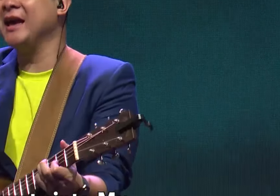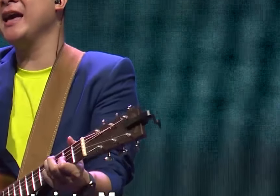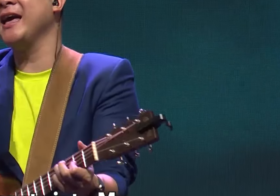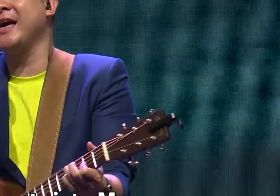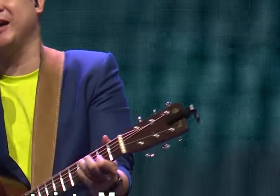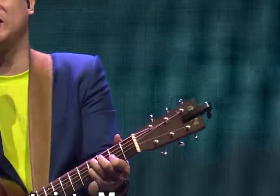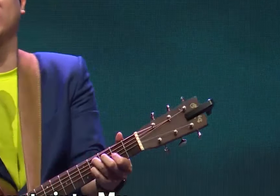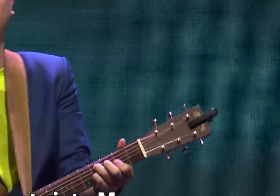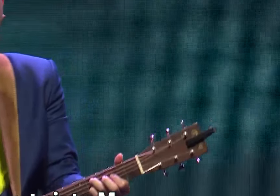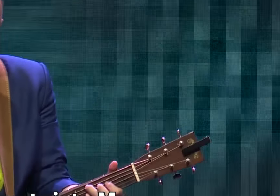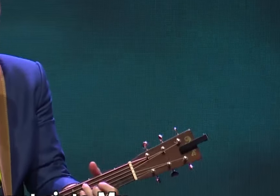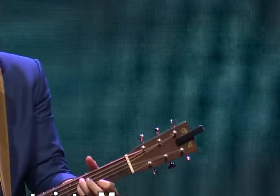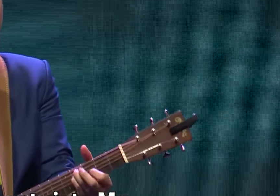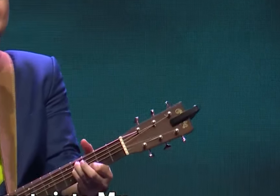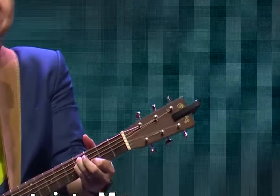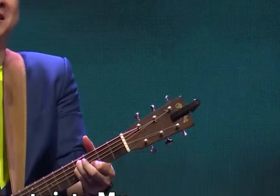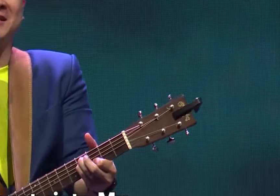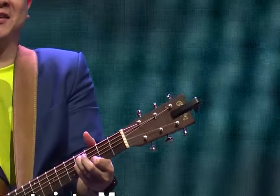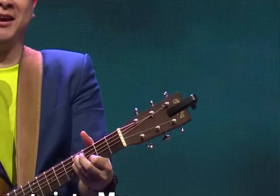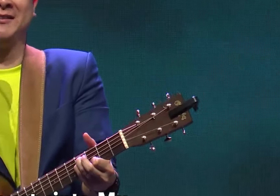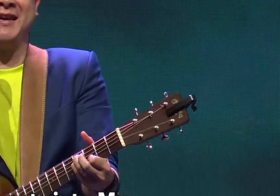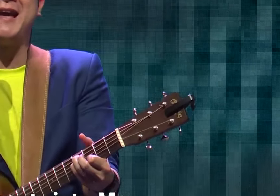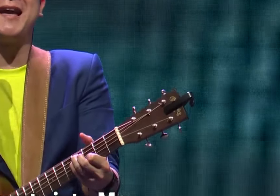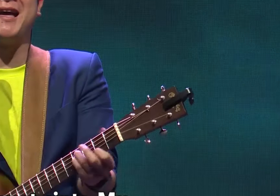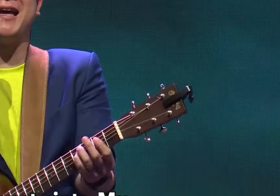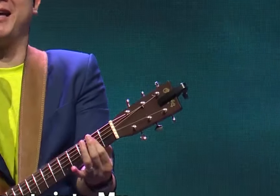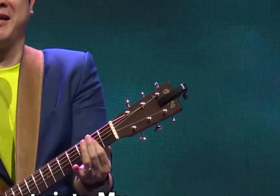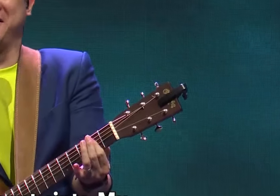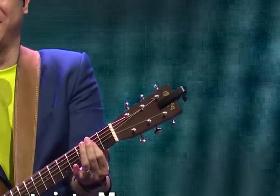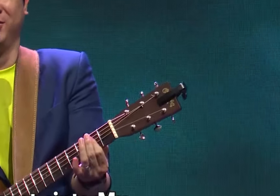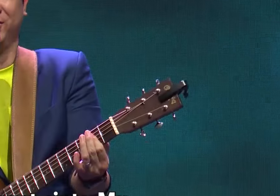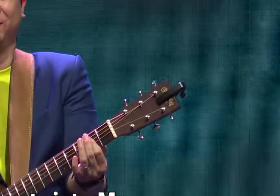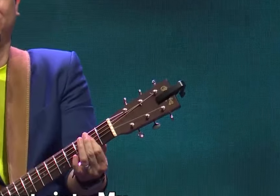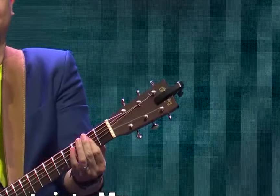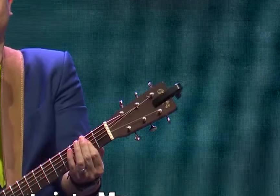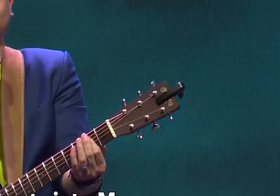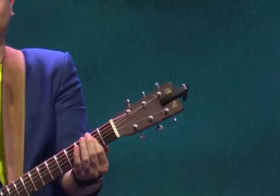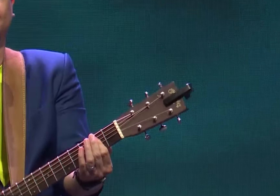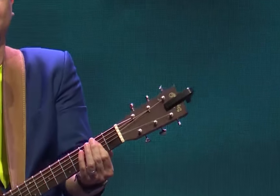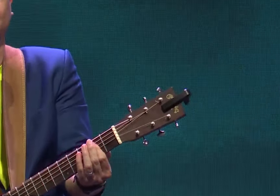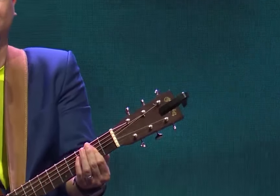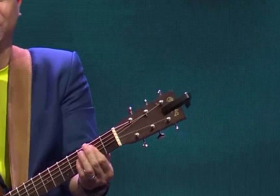Terima kasih buat cinta-Mu.